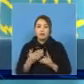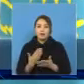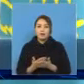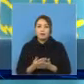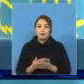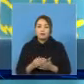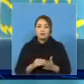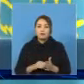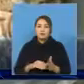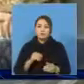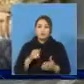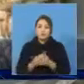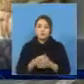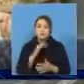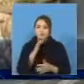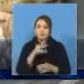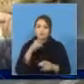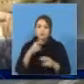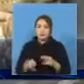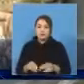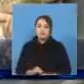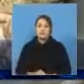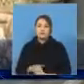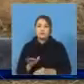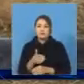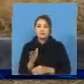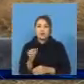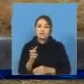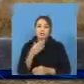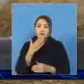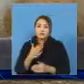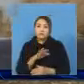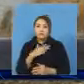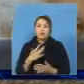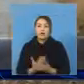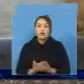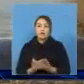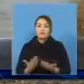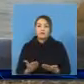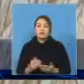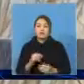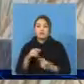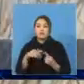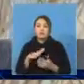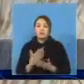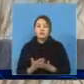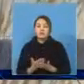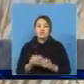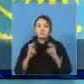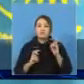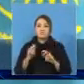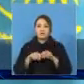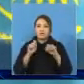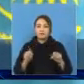бұрын аяқтаймыз деп отыр. Ырғыздың балығы сұранысқа ие. Сондықтан жергілікті кәсіпкер осы бағыттағы кәсібін жандандырып, цех